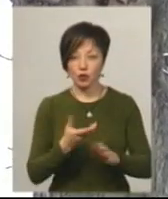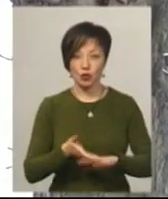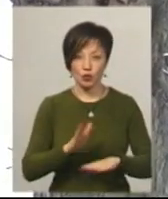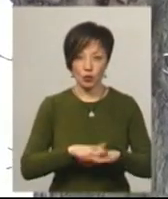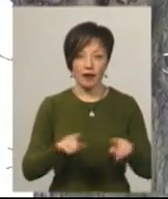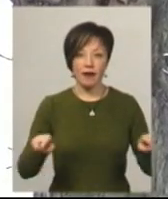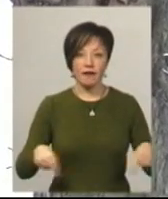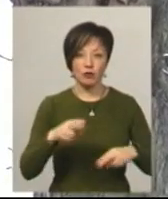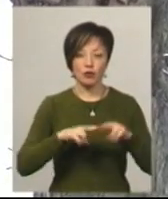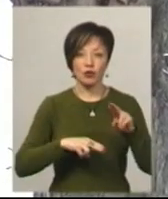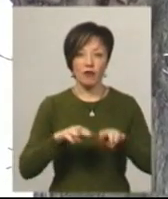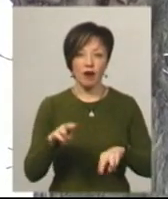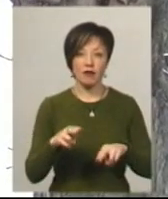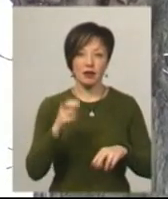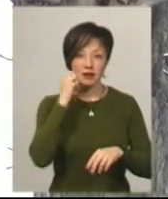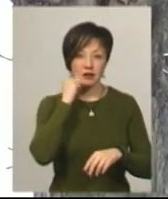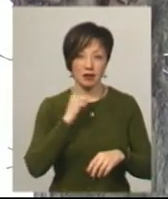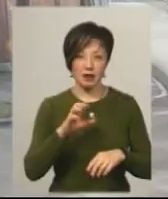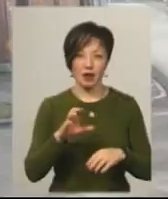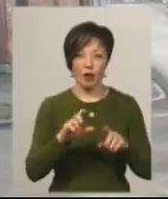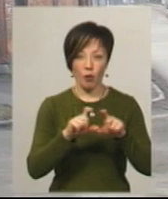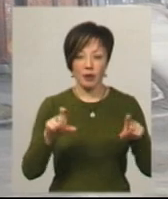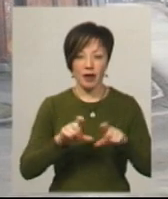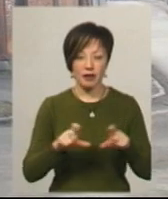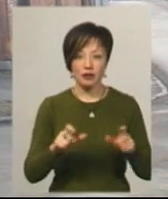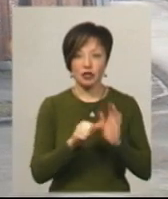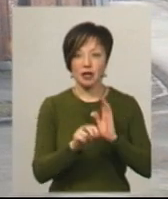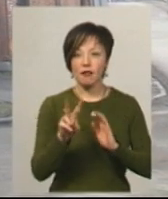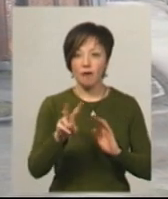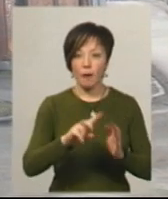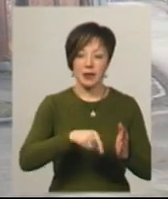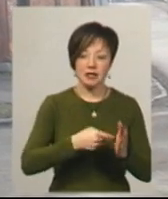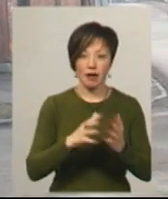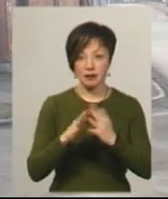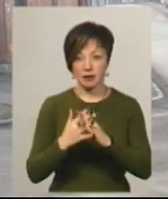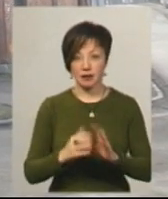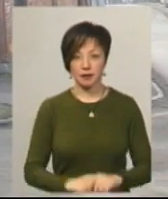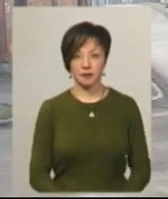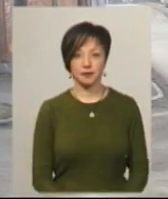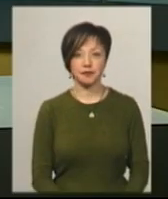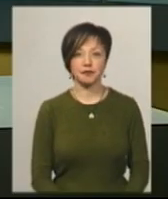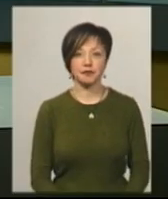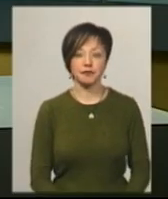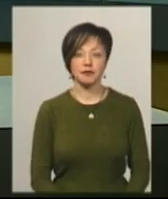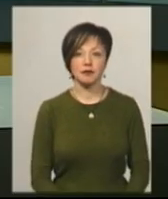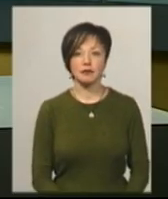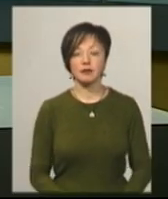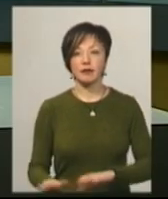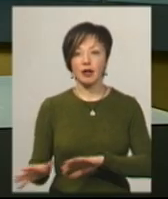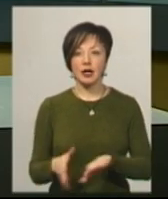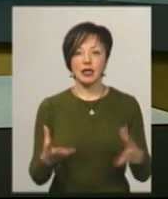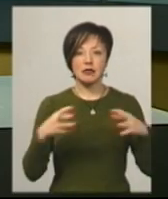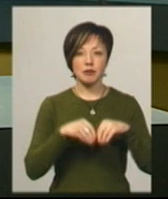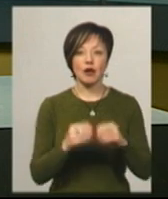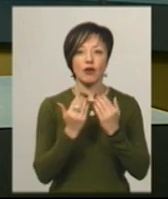та відбудував занедбані об'єкти в 62 населених пунктах. Світлана Поробок, Дем'ян Цегольник. Новини на Суспільному. Хмельницький. Спільну